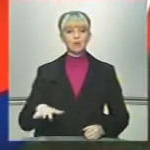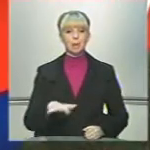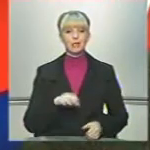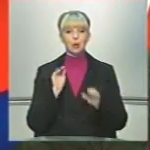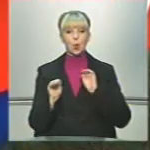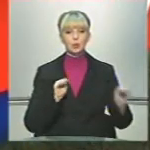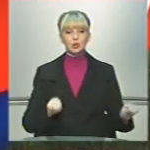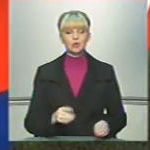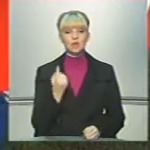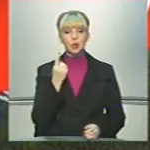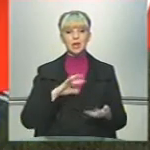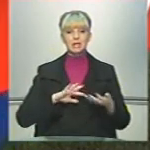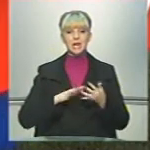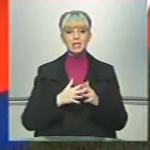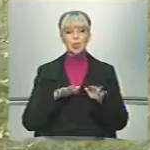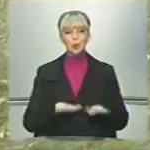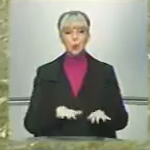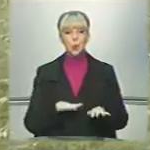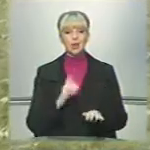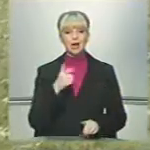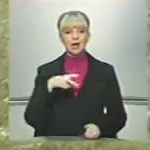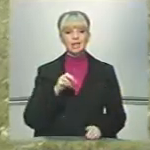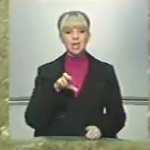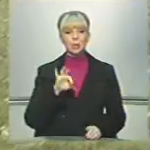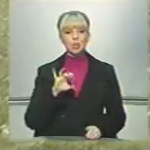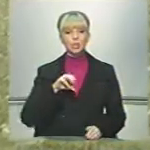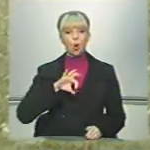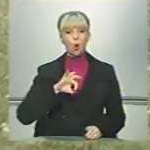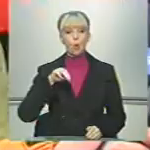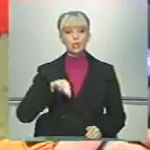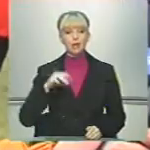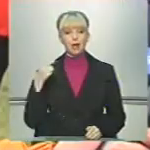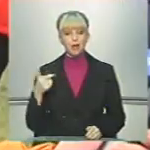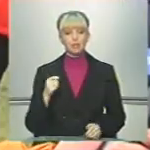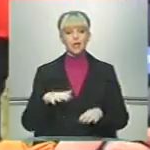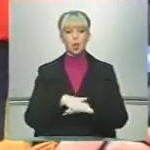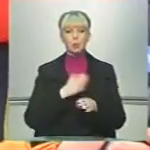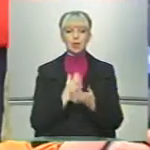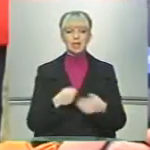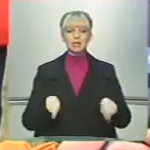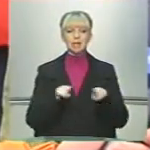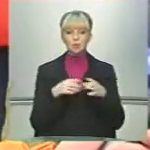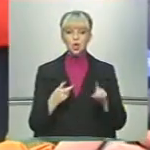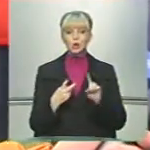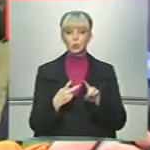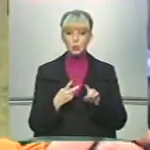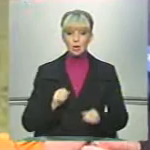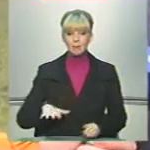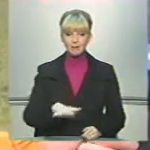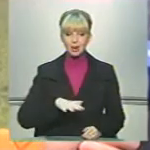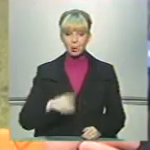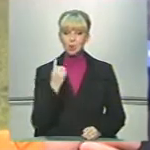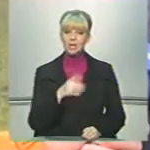майданчик облаштували ще в одному населеному пункті Глибоцької ОТГ. У громаді є таких уже, це другий майданчик,